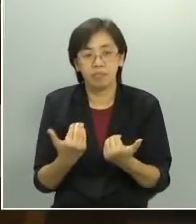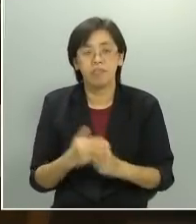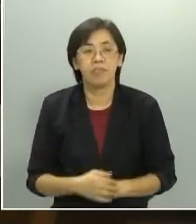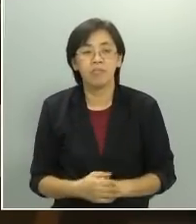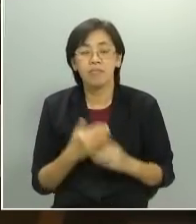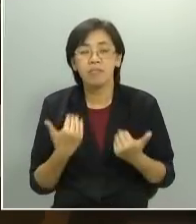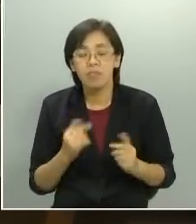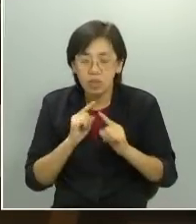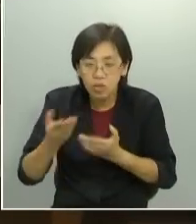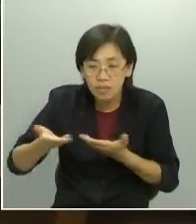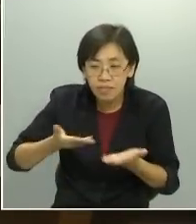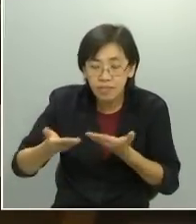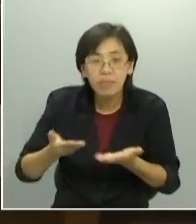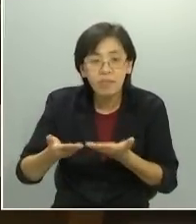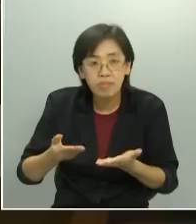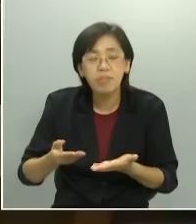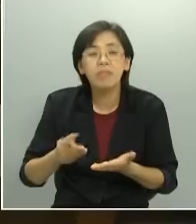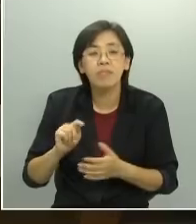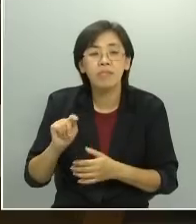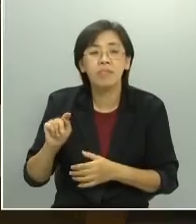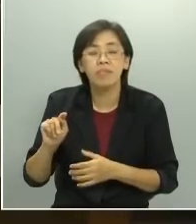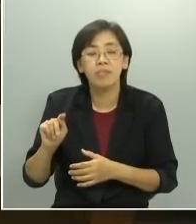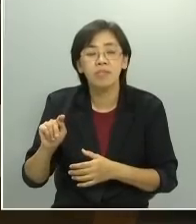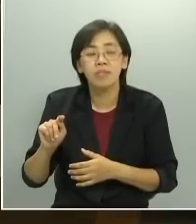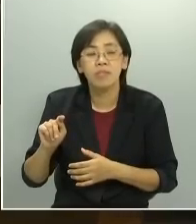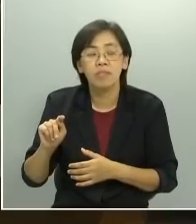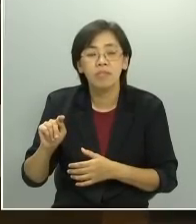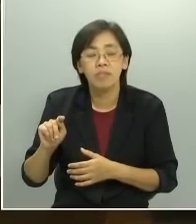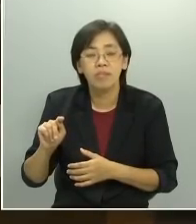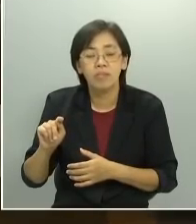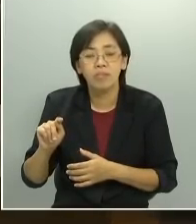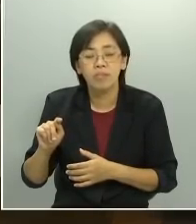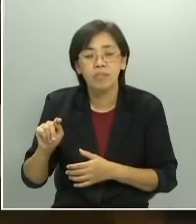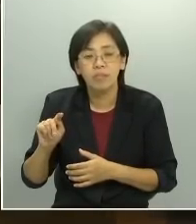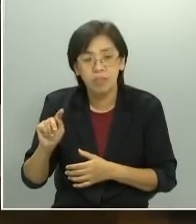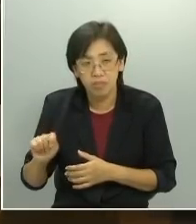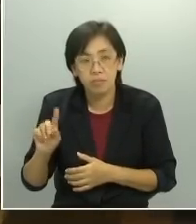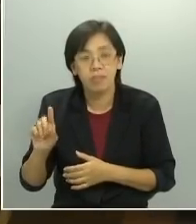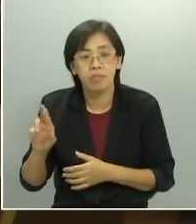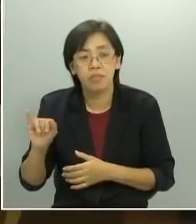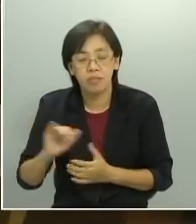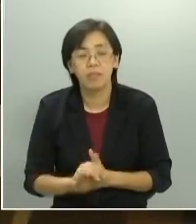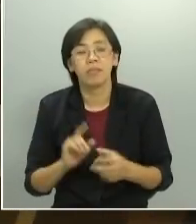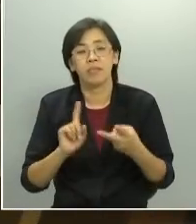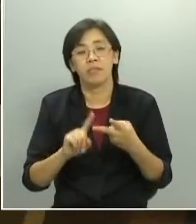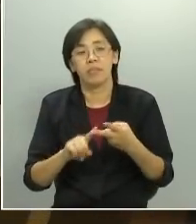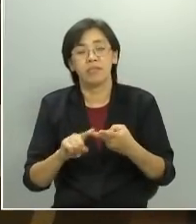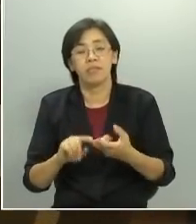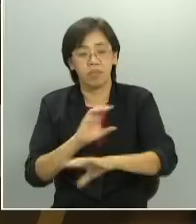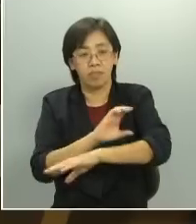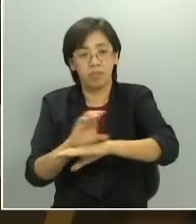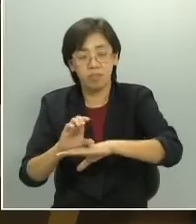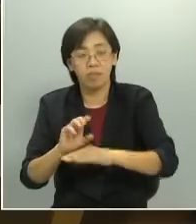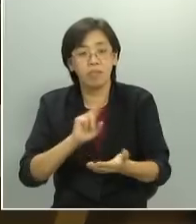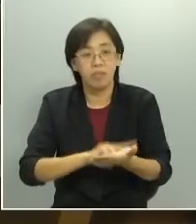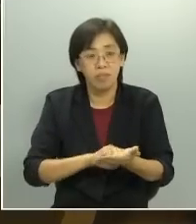ำลังปรึกษากับ TDI นะฮะอันนี้ก็ประเด็นที่หนึ่งส่วนต่อขยายคืออะไรหมอชิดคูคดทางตอนเหนือท